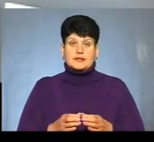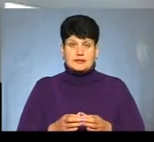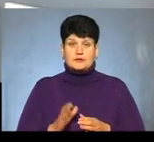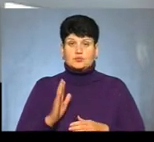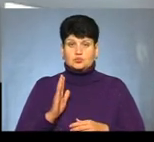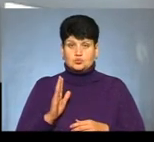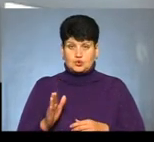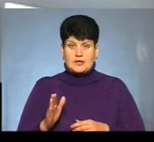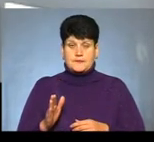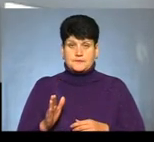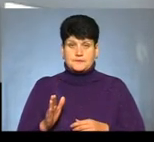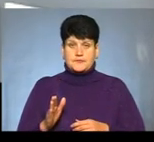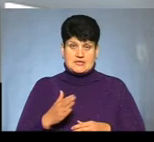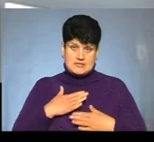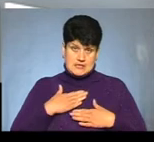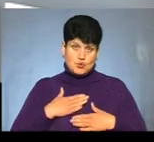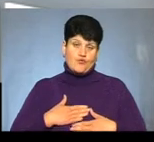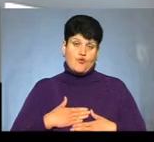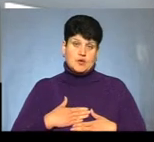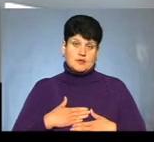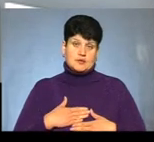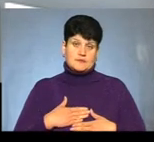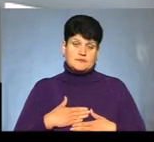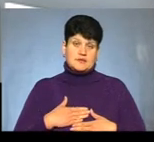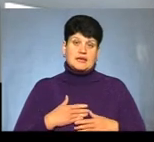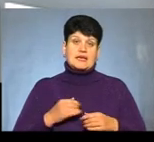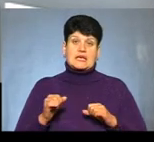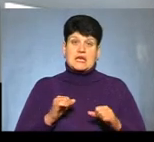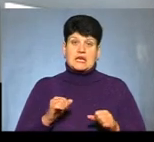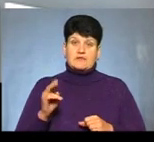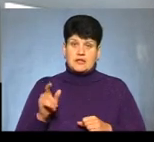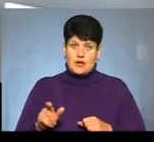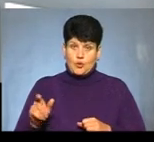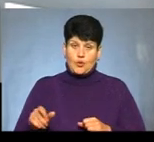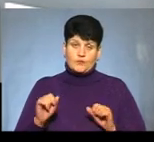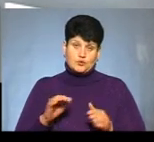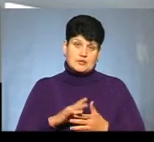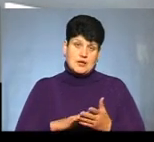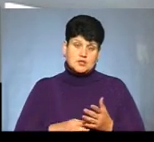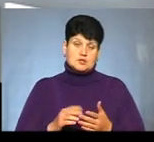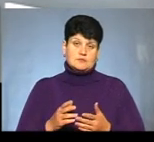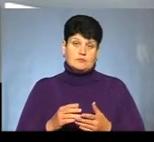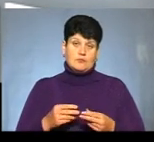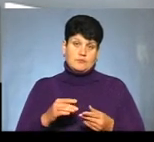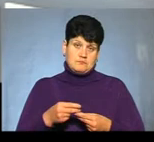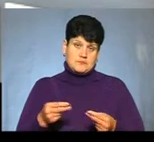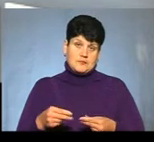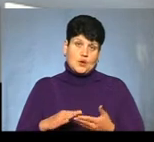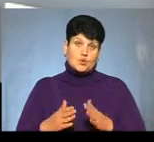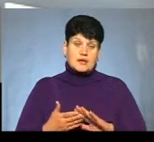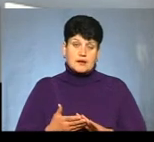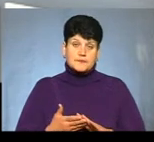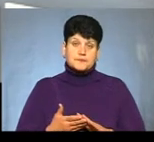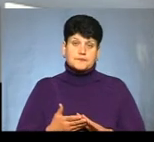колектив буде, якщо він буде задоволений тим керівником, він може з ним далі продовжувати цей